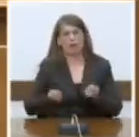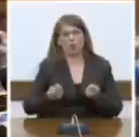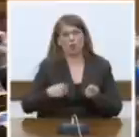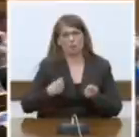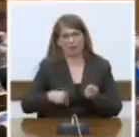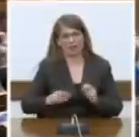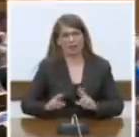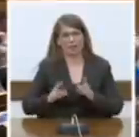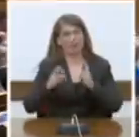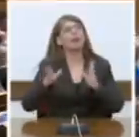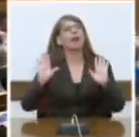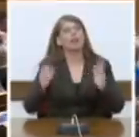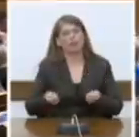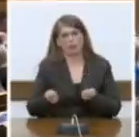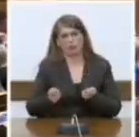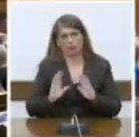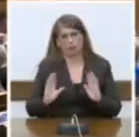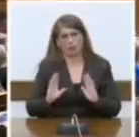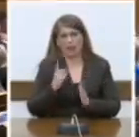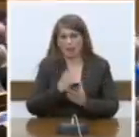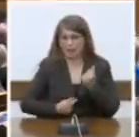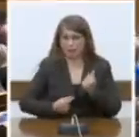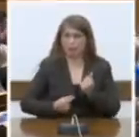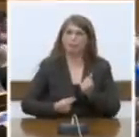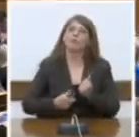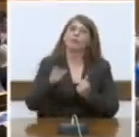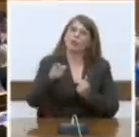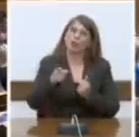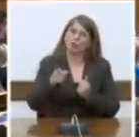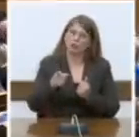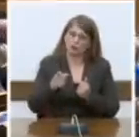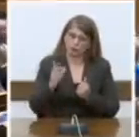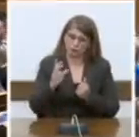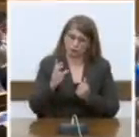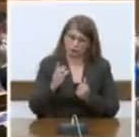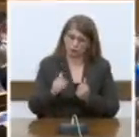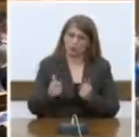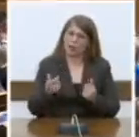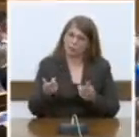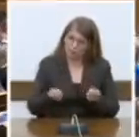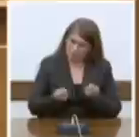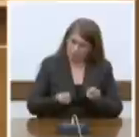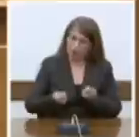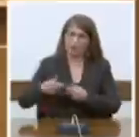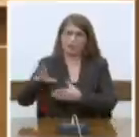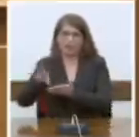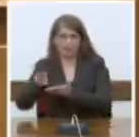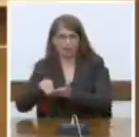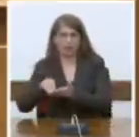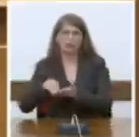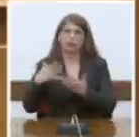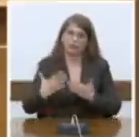χρησιμοποιείται. Λείπει λοιπόν και το κομμάτι των ενεργειακών κοινοτήτων και η αυτοπαραγωγή, η αυτοκατανάλωση, ώστε η ελληνική βιομηχανία να έχει και